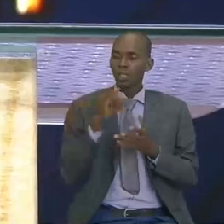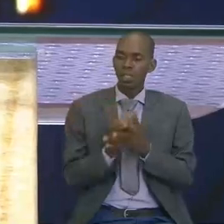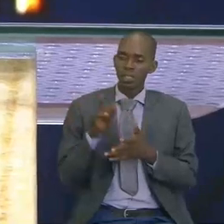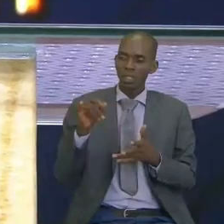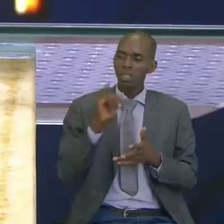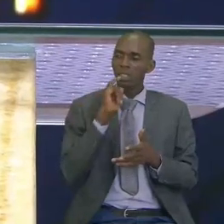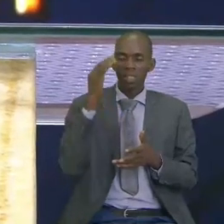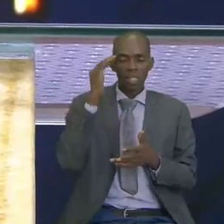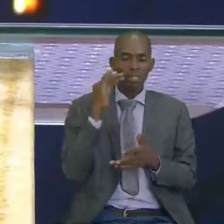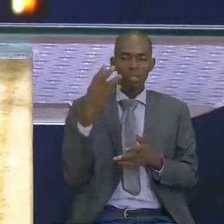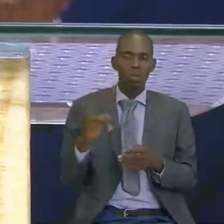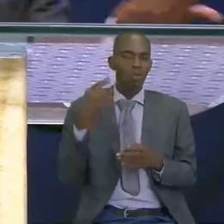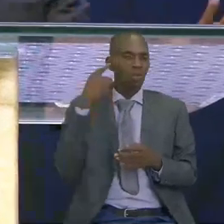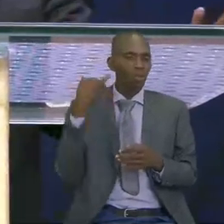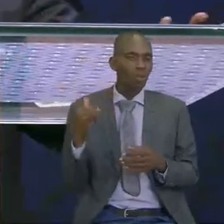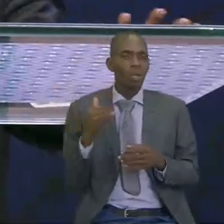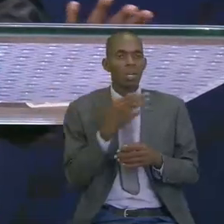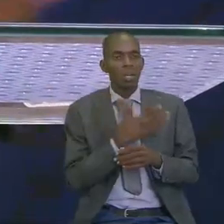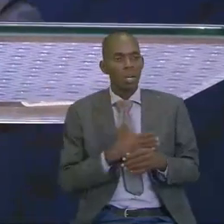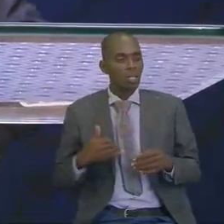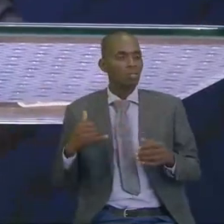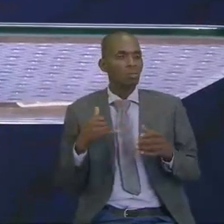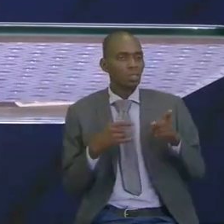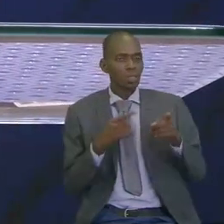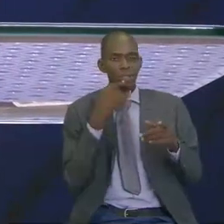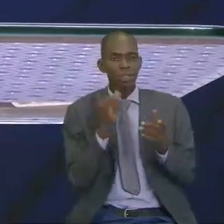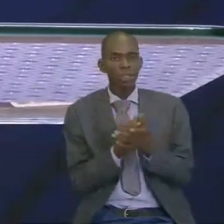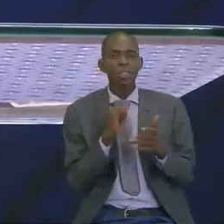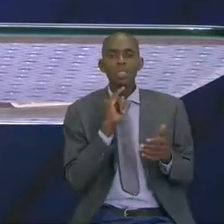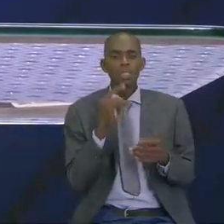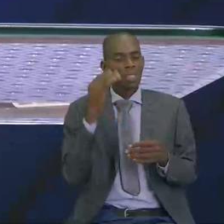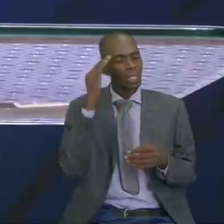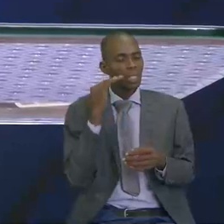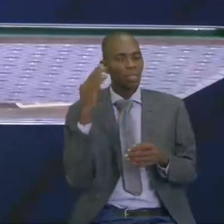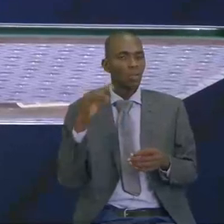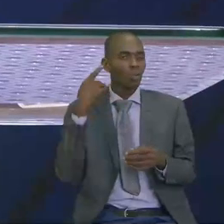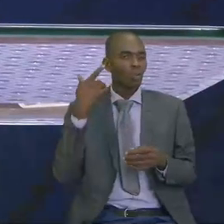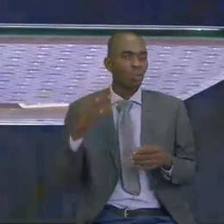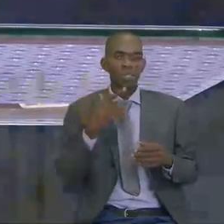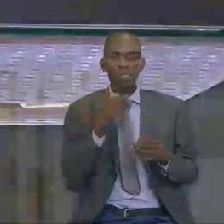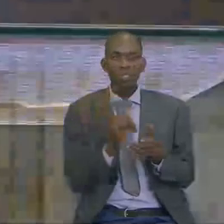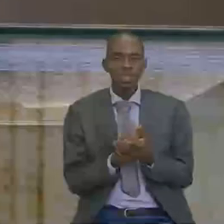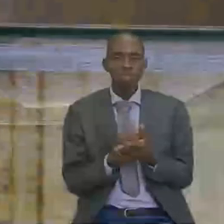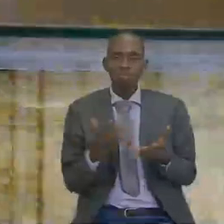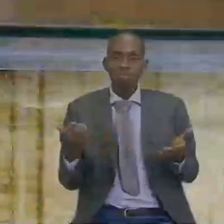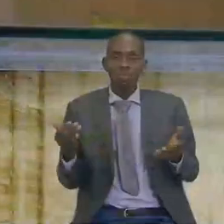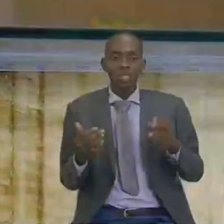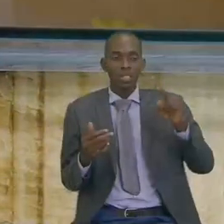dit il a la tête d'or. Et puis Ézéchiel maintenant vient nous dire que ce Nebuchadnezzar,